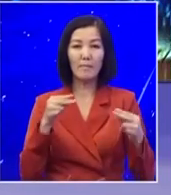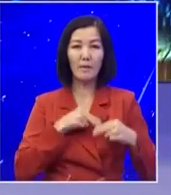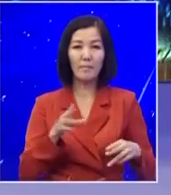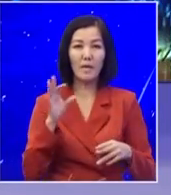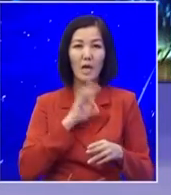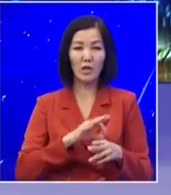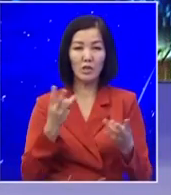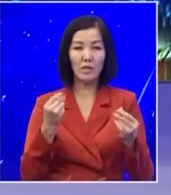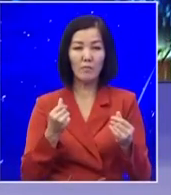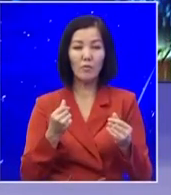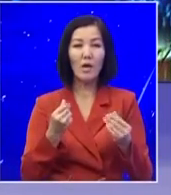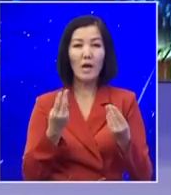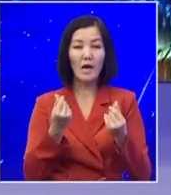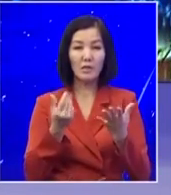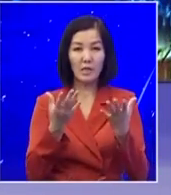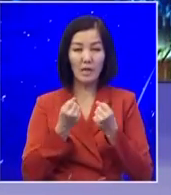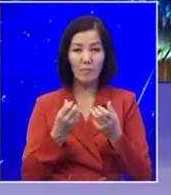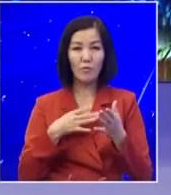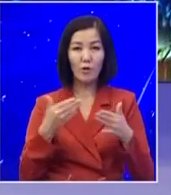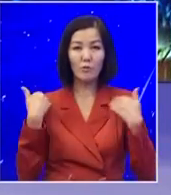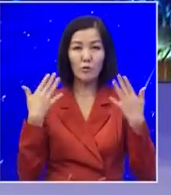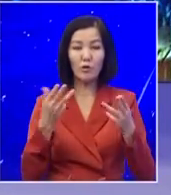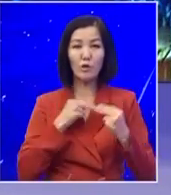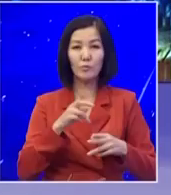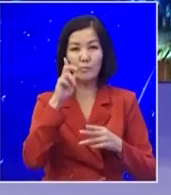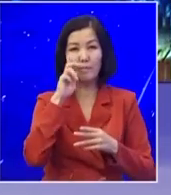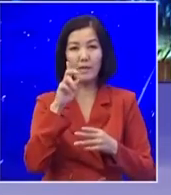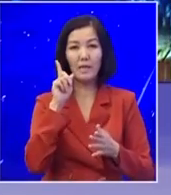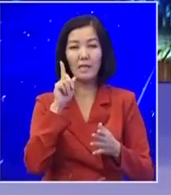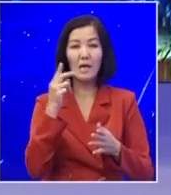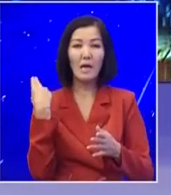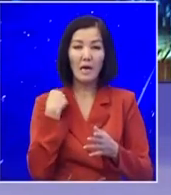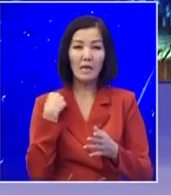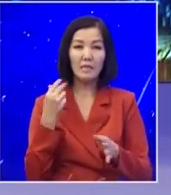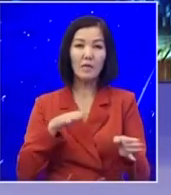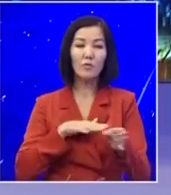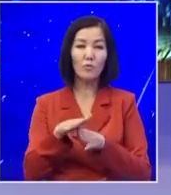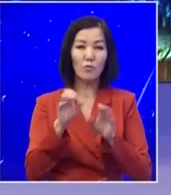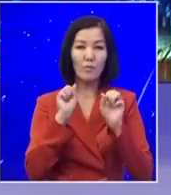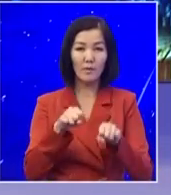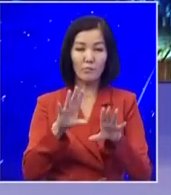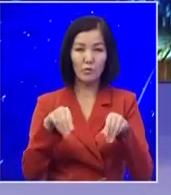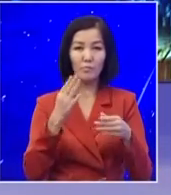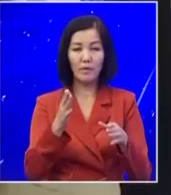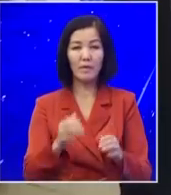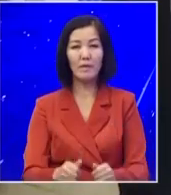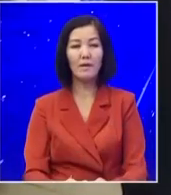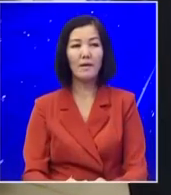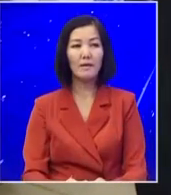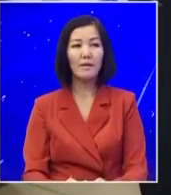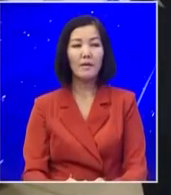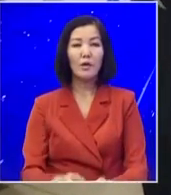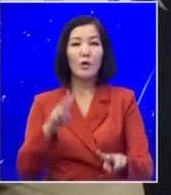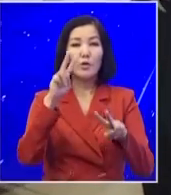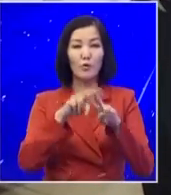табуда. Тұтқындардың айтуынша ұсынылған жұмыс олардың мемлекет алдындағы қарыздарын өтеуге мүмкіндік береді. Түзеу